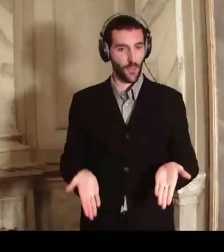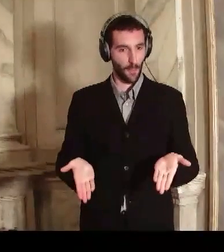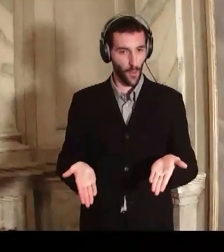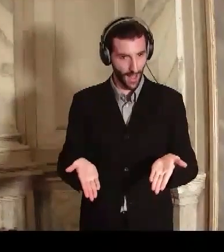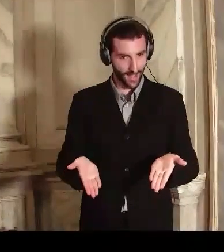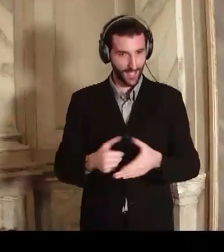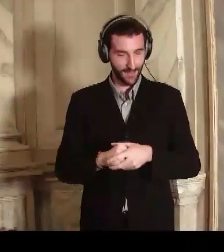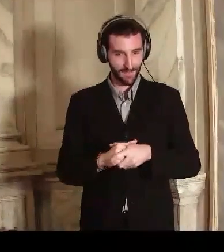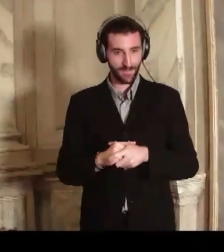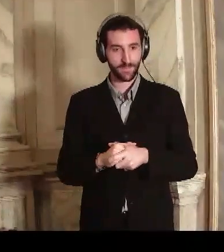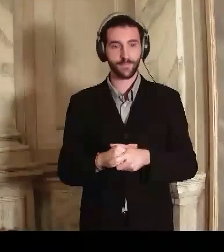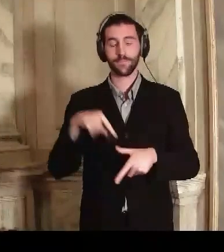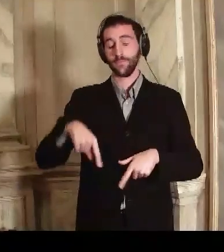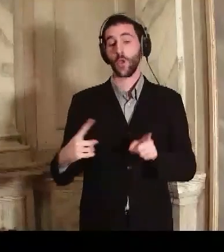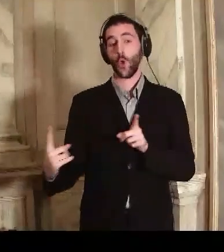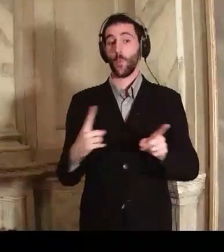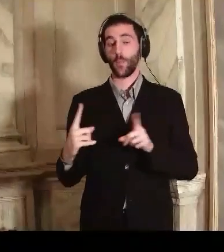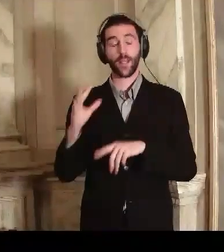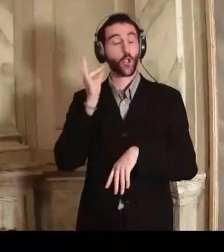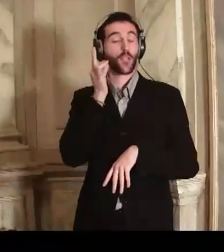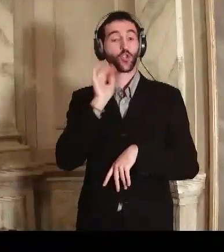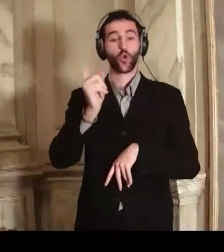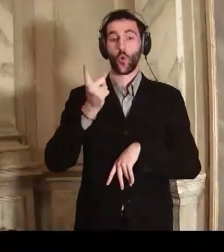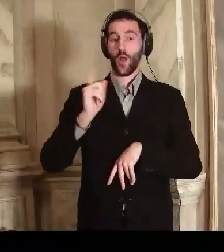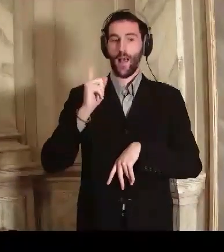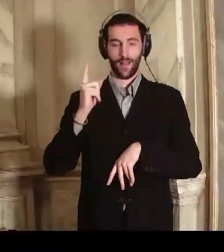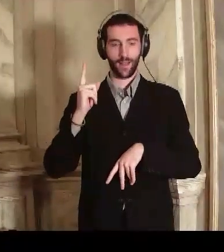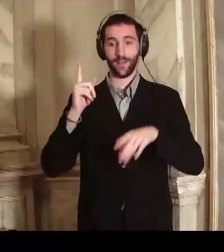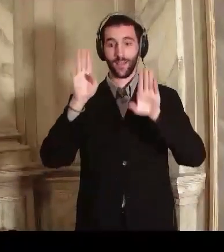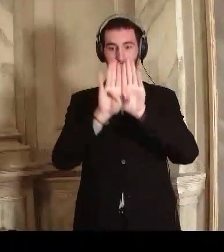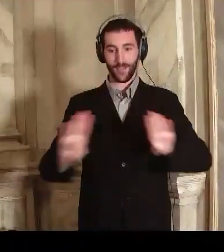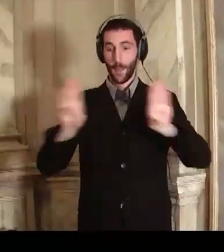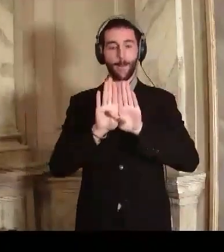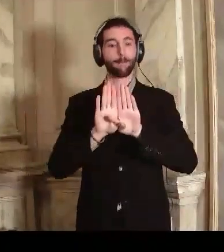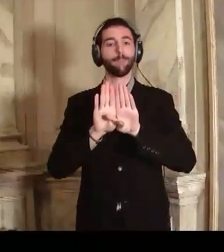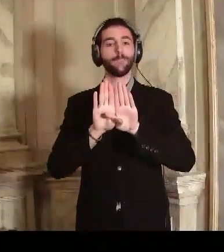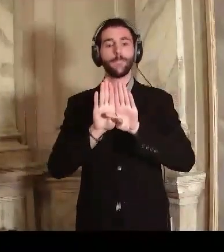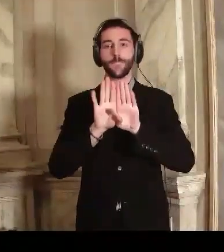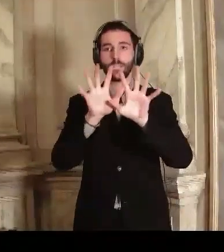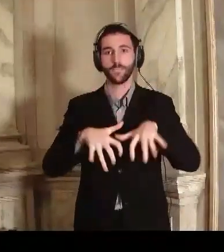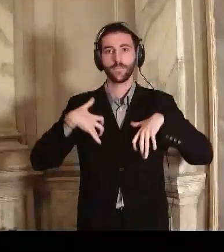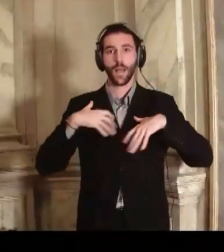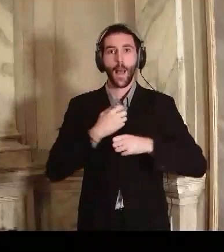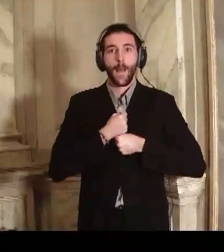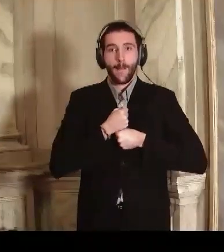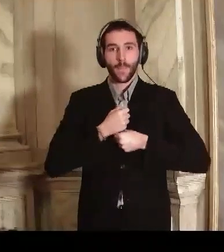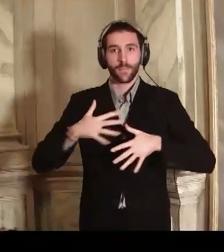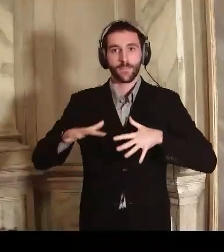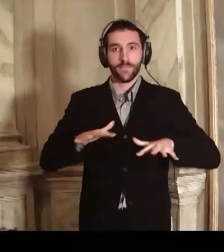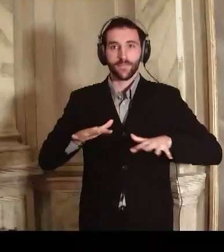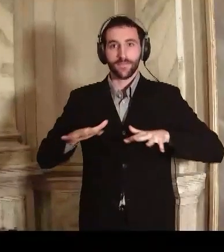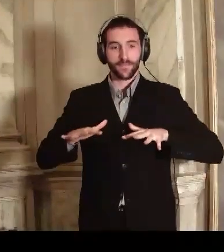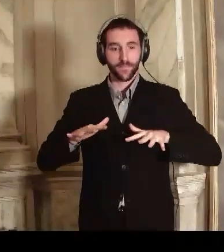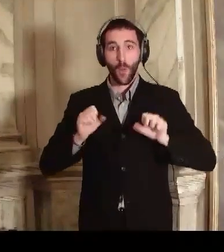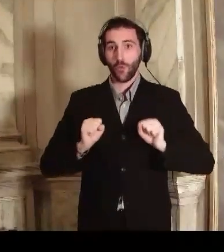seduti nell'auditorium al buio in attesa che inizi lo spettacolo, è quel momento prezioso prima che si alzi il sipario, quel momento in cui tutto